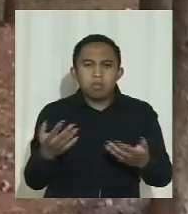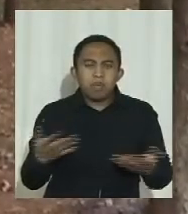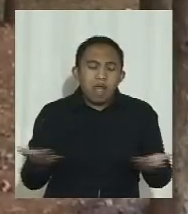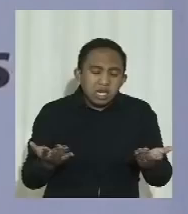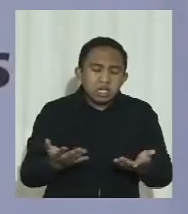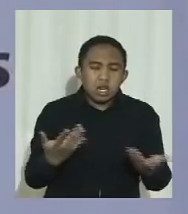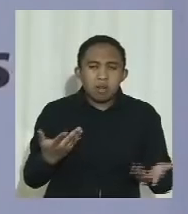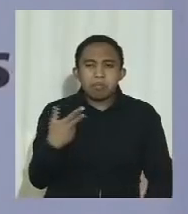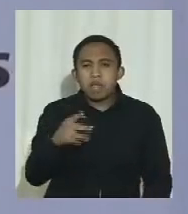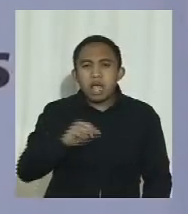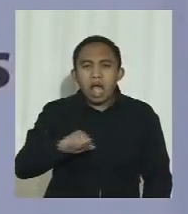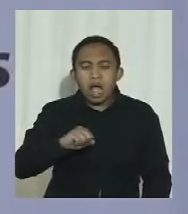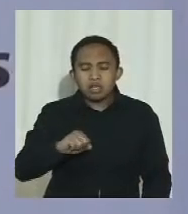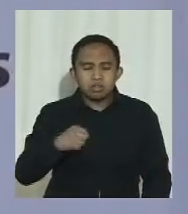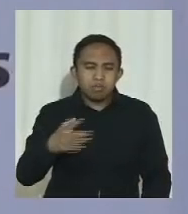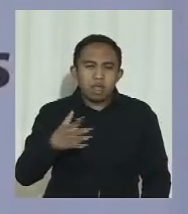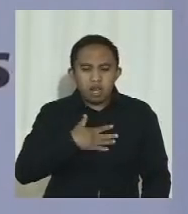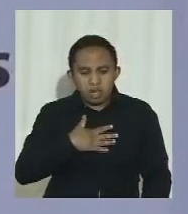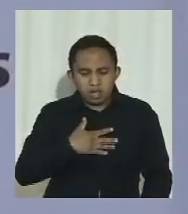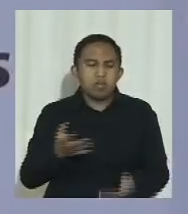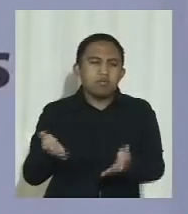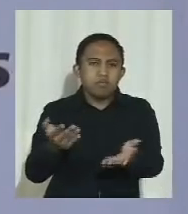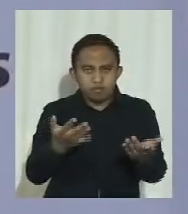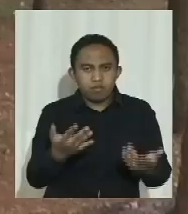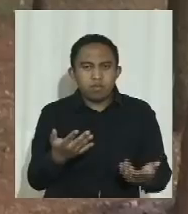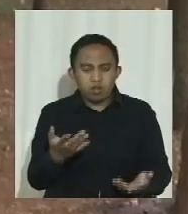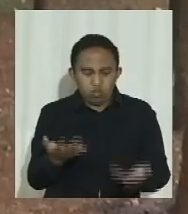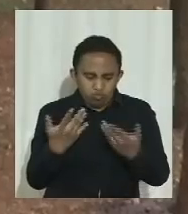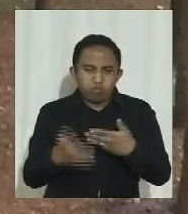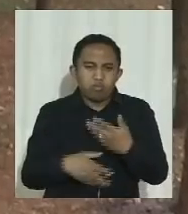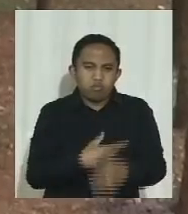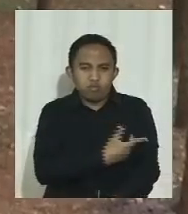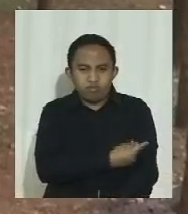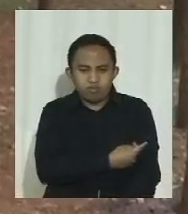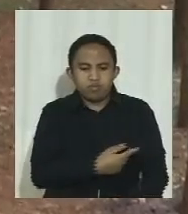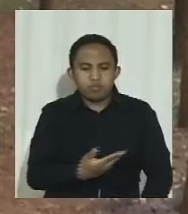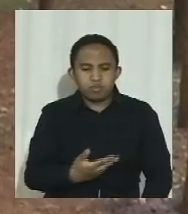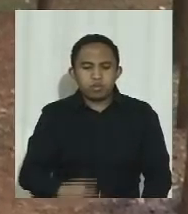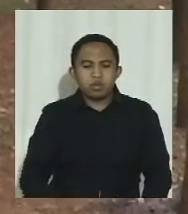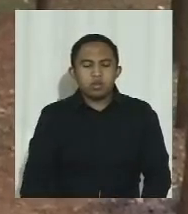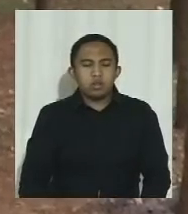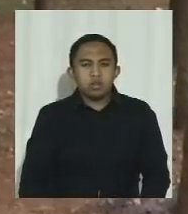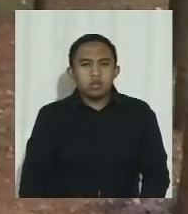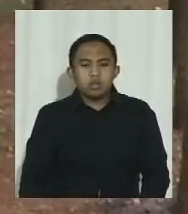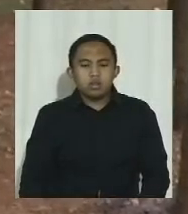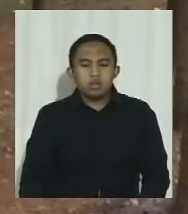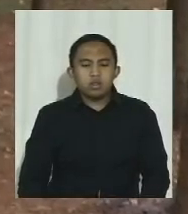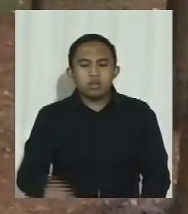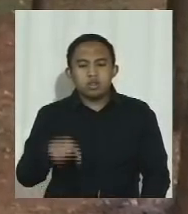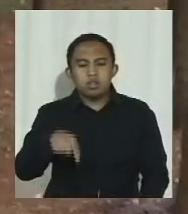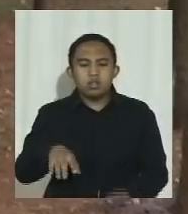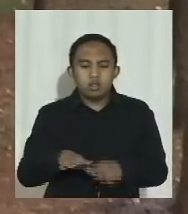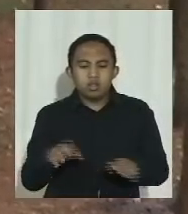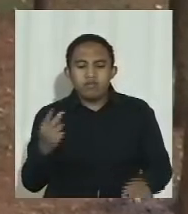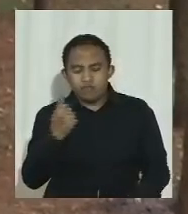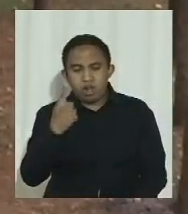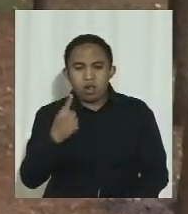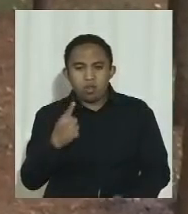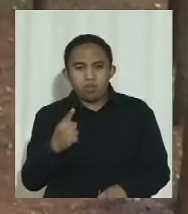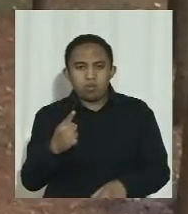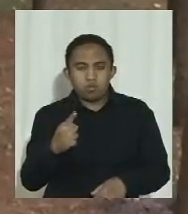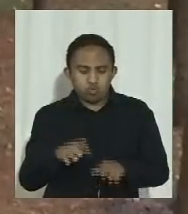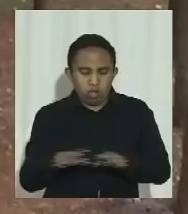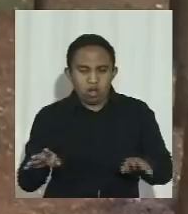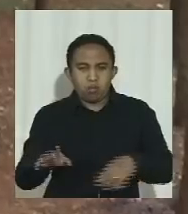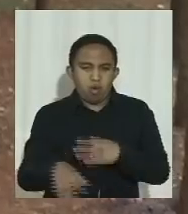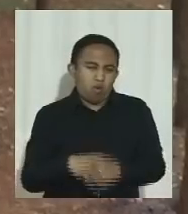ny mpianatra. Tsy ny oniversite Antananarivo rery no anaovana ty laminasana fanaovana vaksiny ity fa